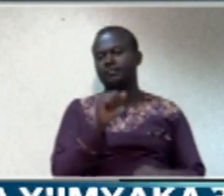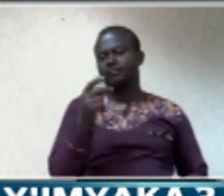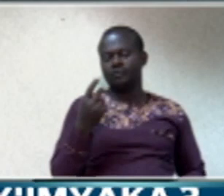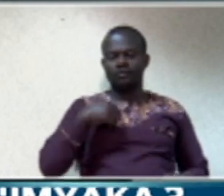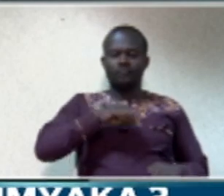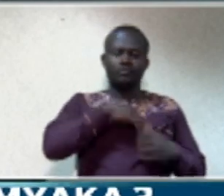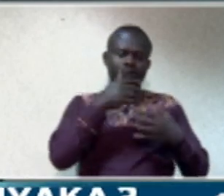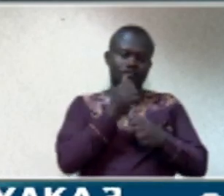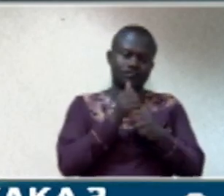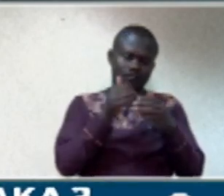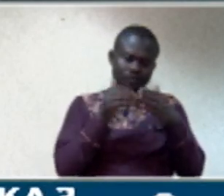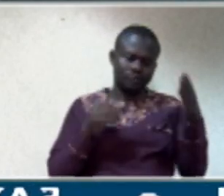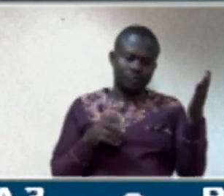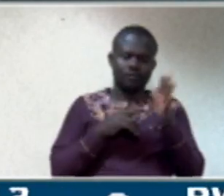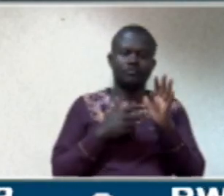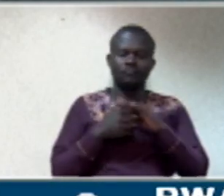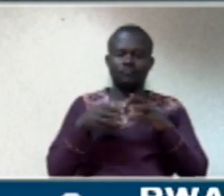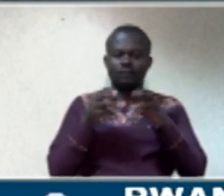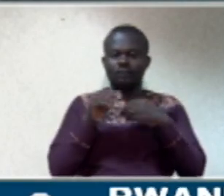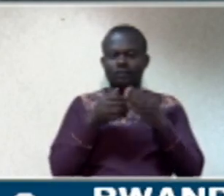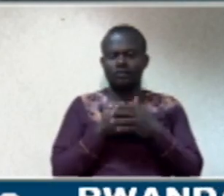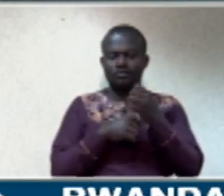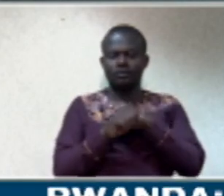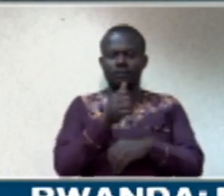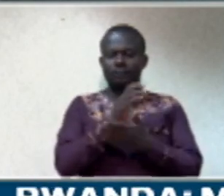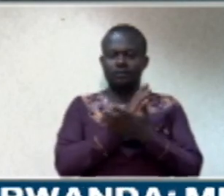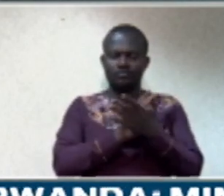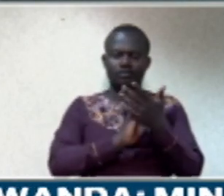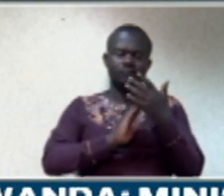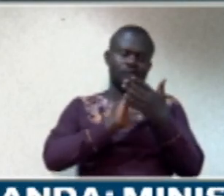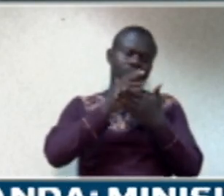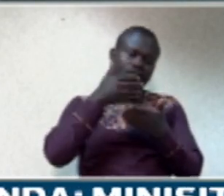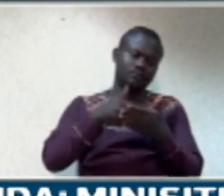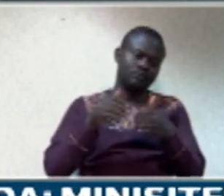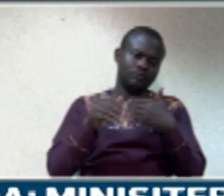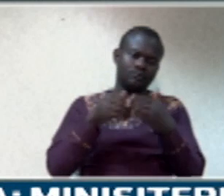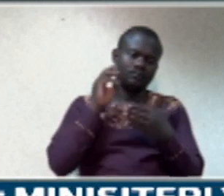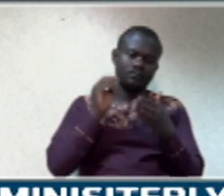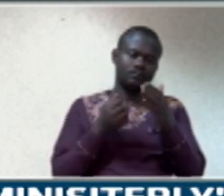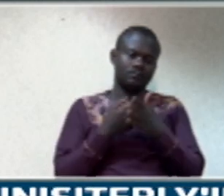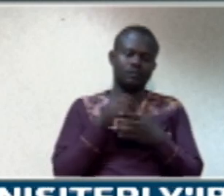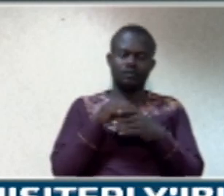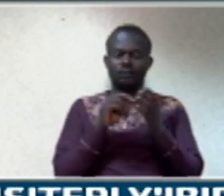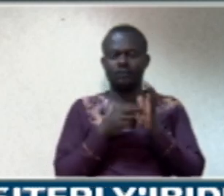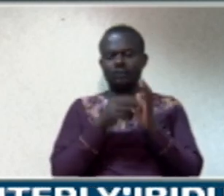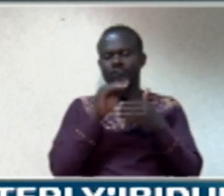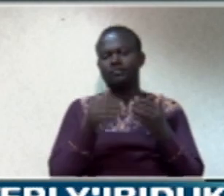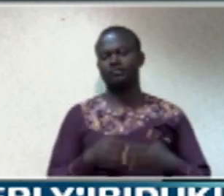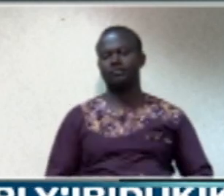twamaze rero gukora imbanzira za mushinga ku buryo hari imirimo igera ku 5,000 izavuka muri uyu mushinga wose